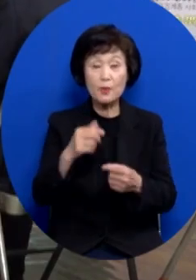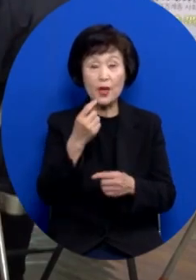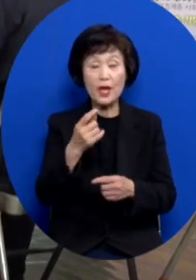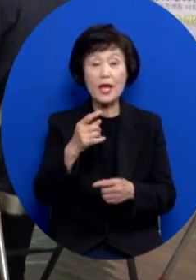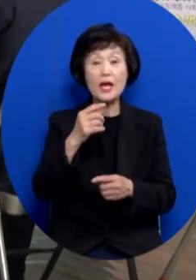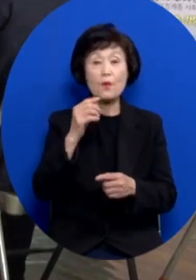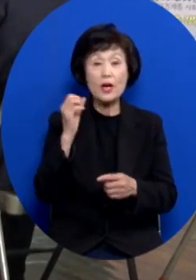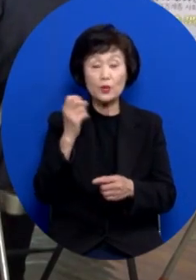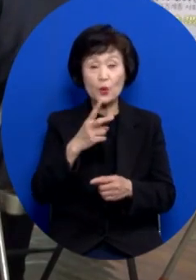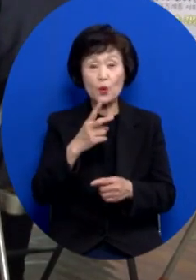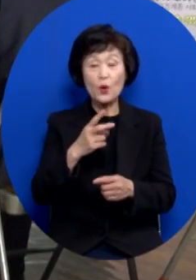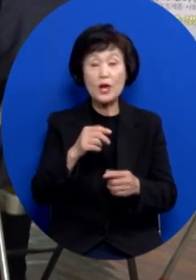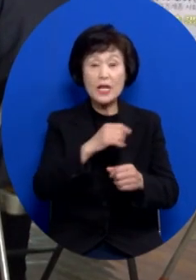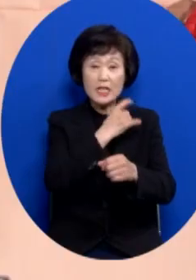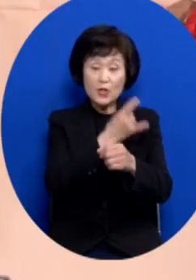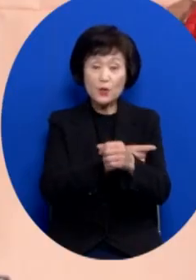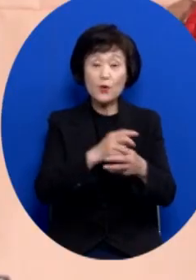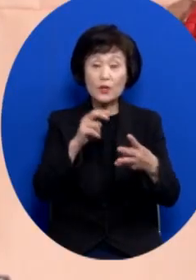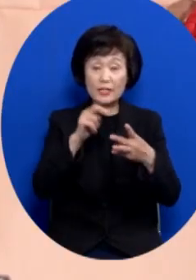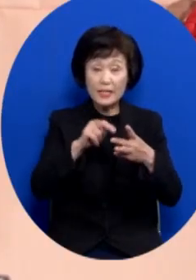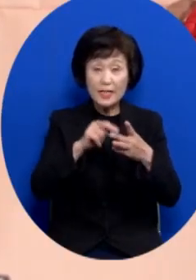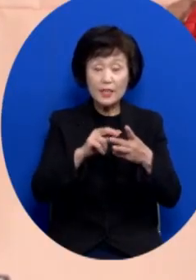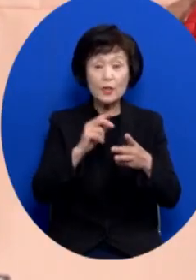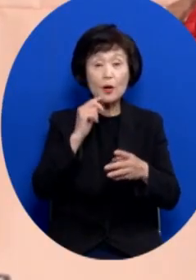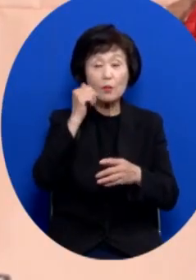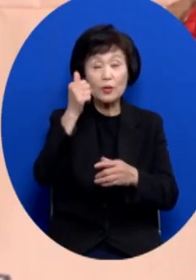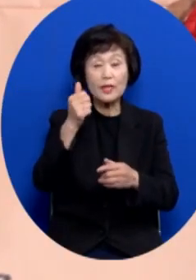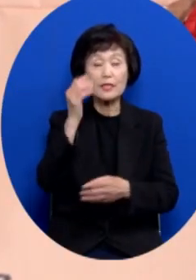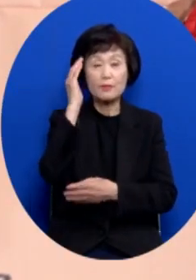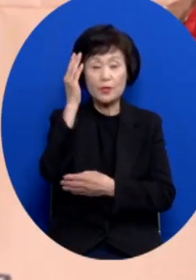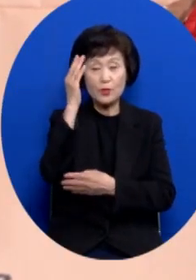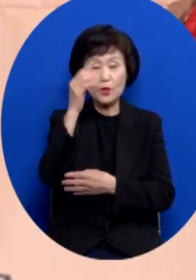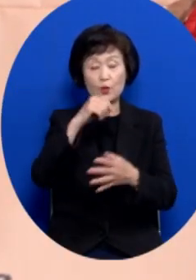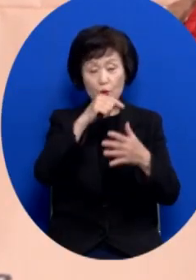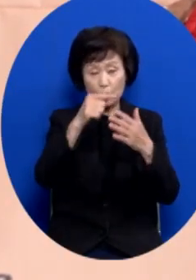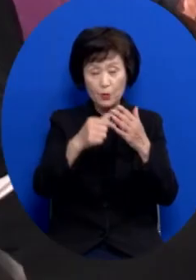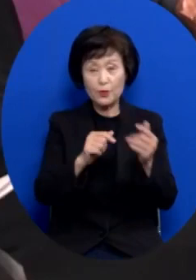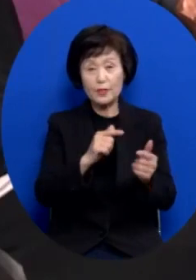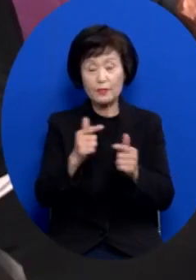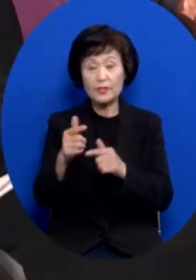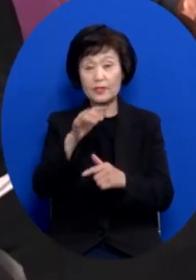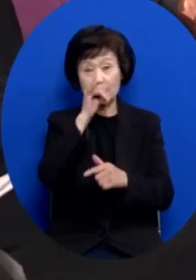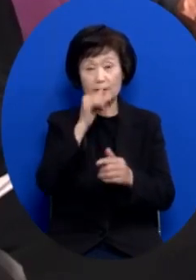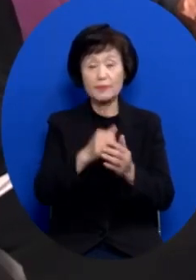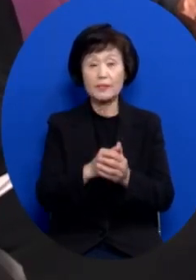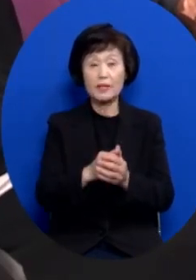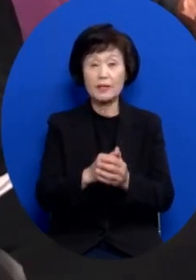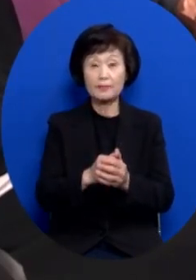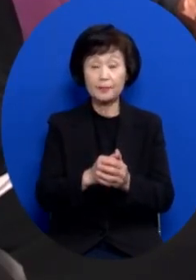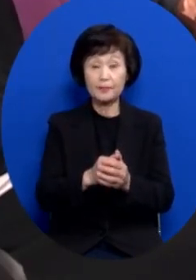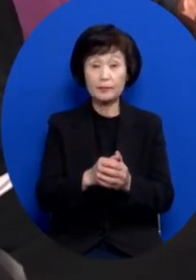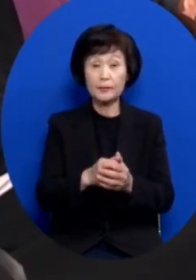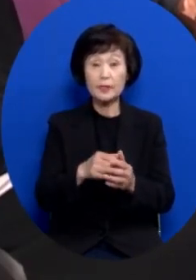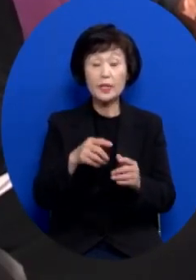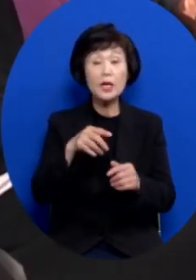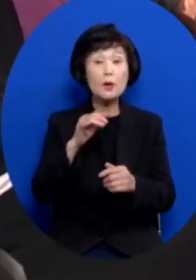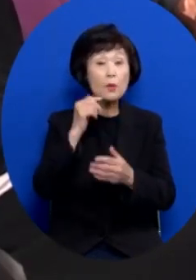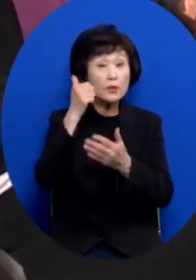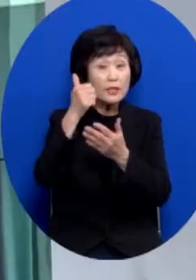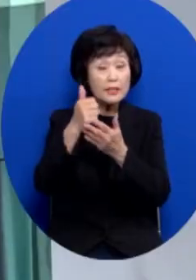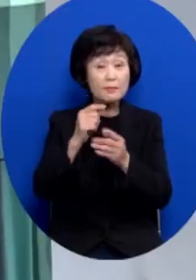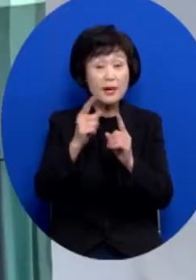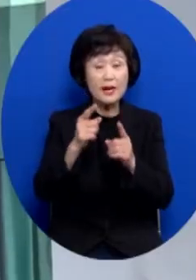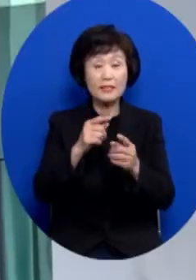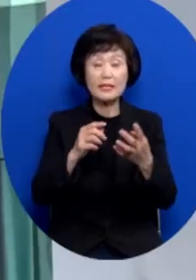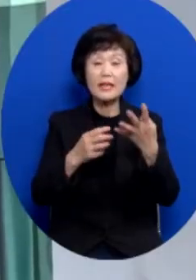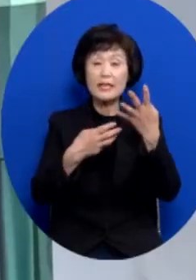기도, 교회협 인권센터 신태하 목사의 설교 순으로 진행했습니다. 교회협 인권센터 신태하 목사는